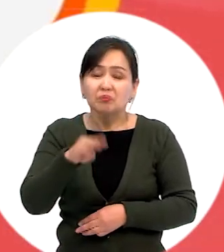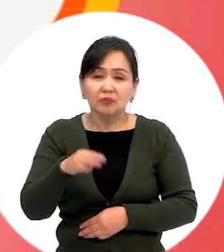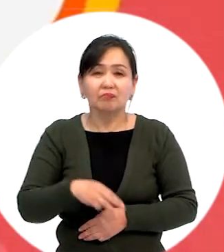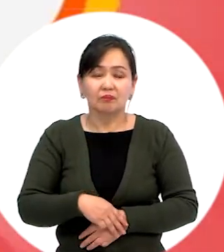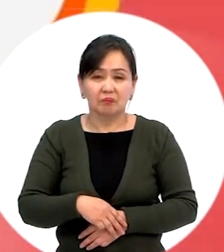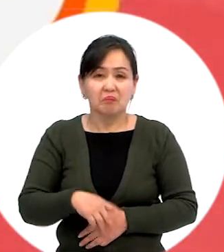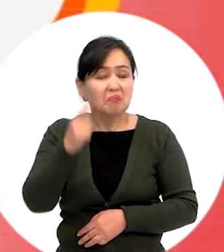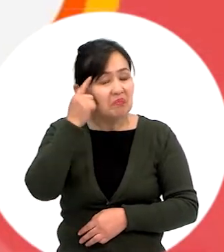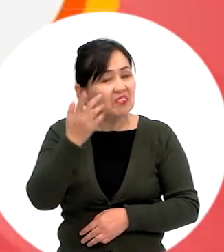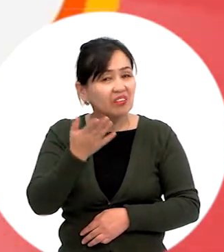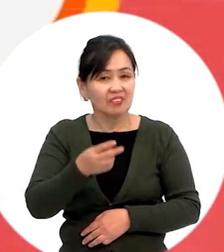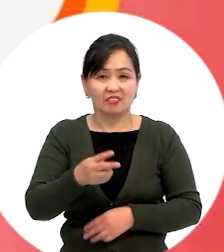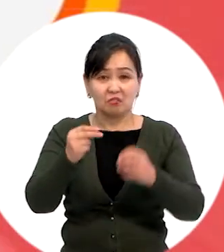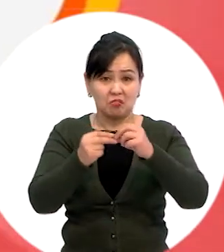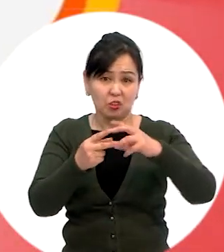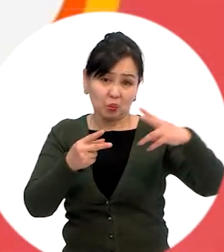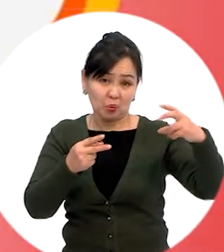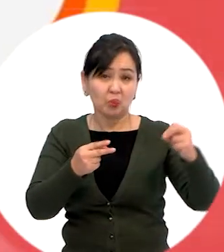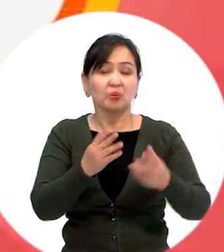Тийм ээ, энэ бол мэдээж ловон.